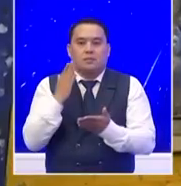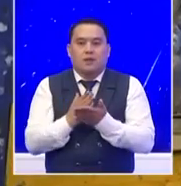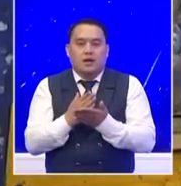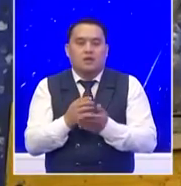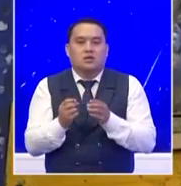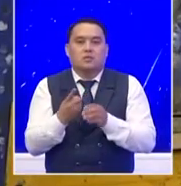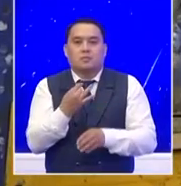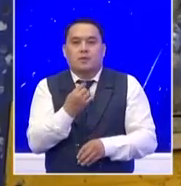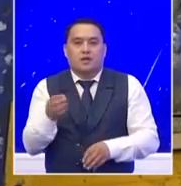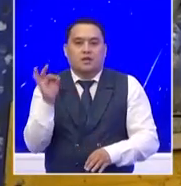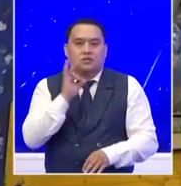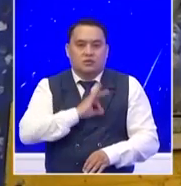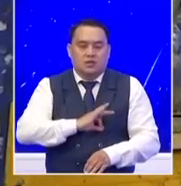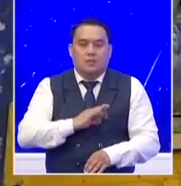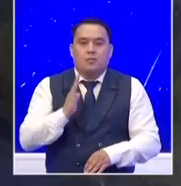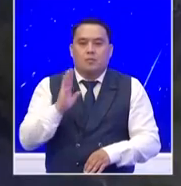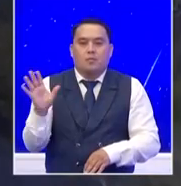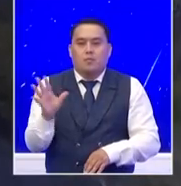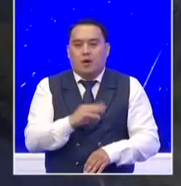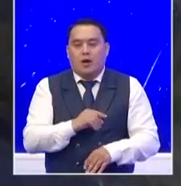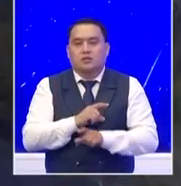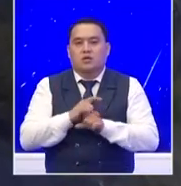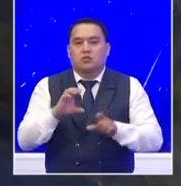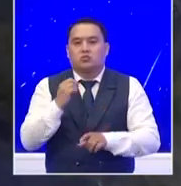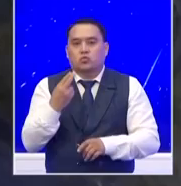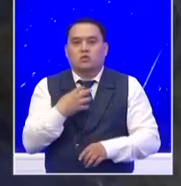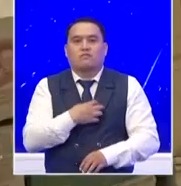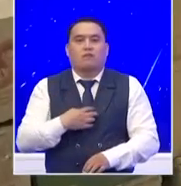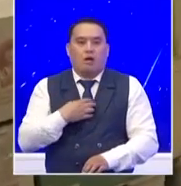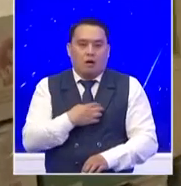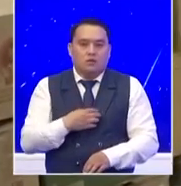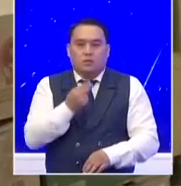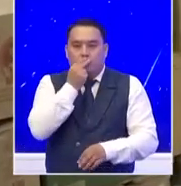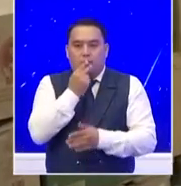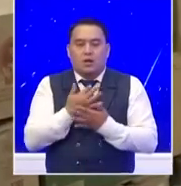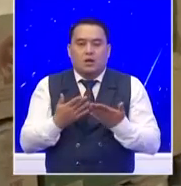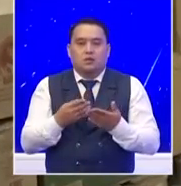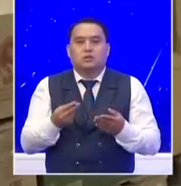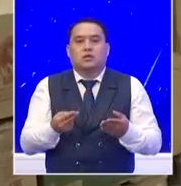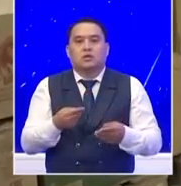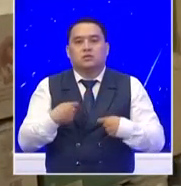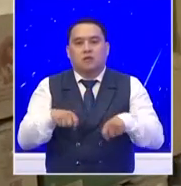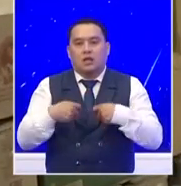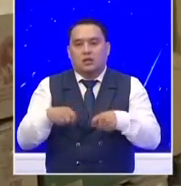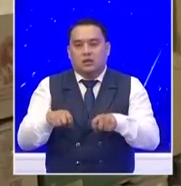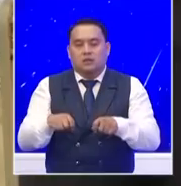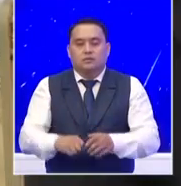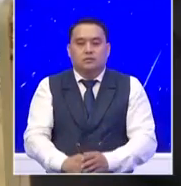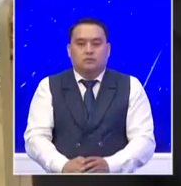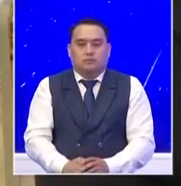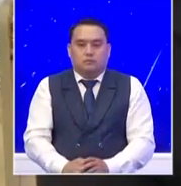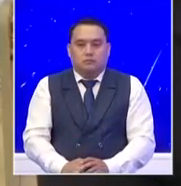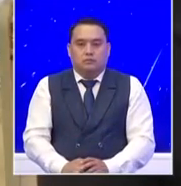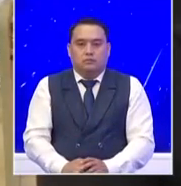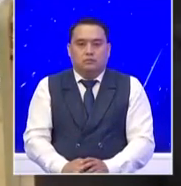миллиард теңге тиімді жаратылмақ. Барлық нысанда әлеуметтік маңызы бар азық-түлік тұрақты бағада сатылымға шығады.